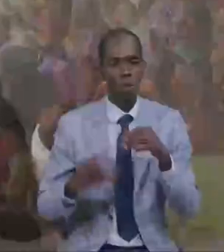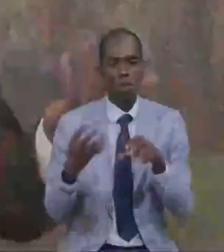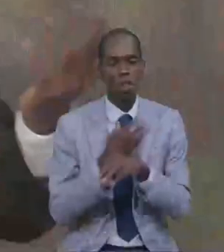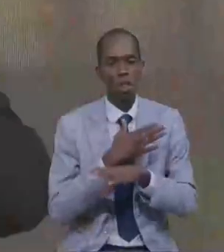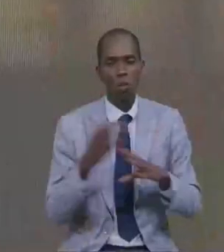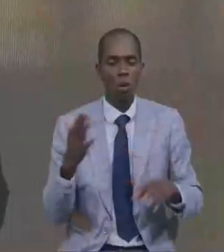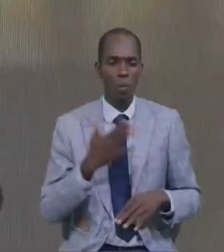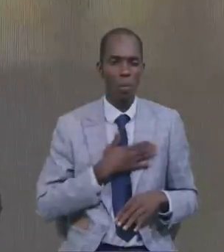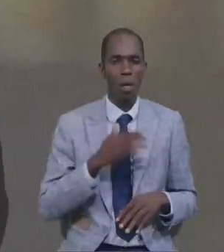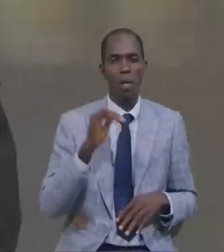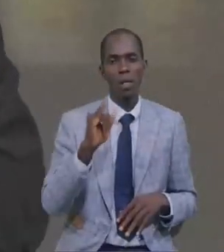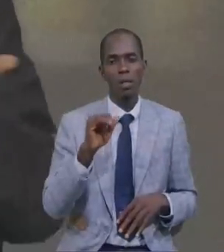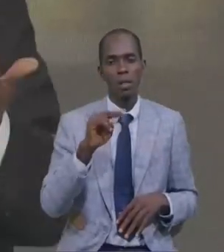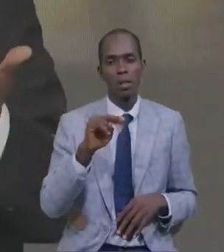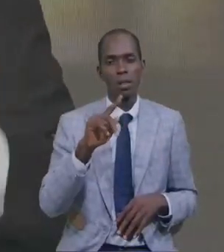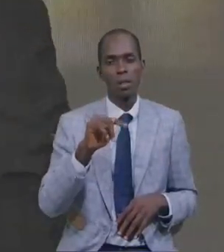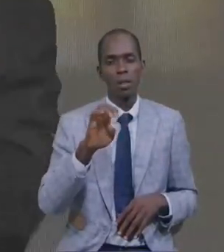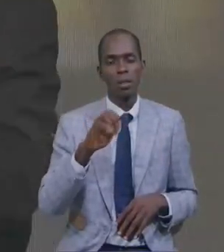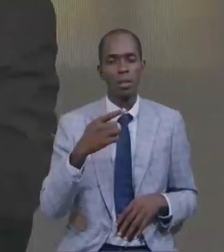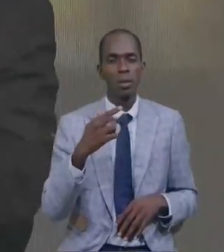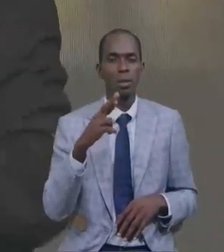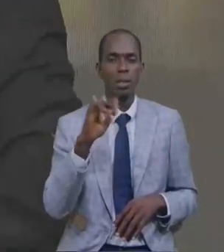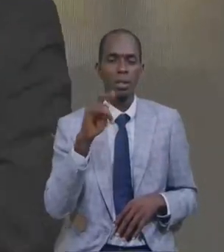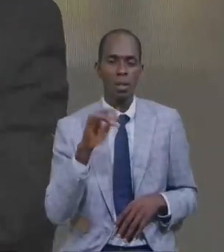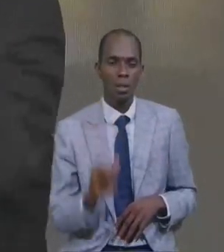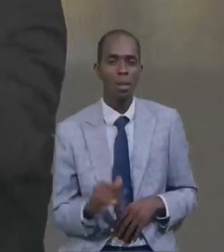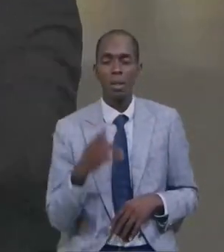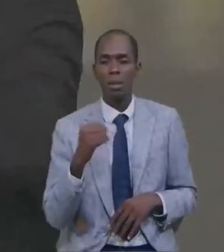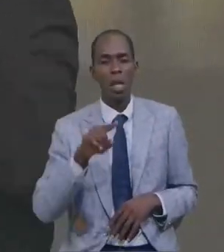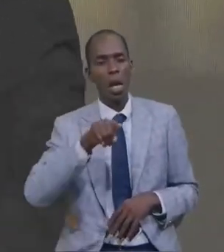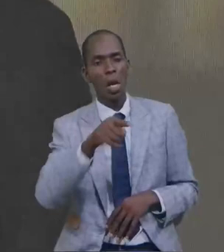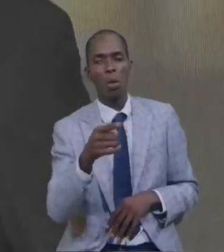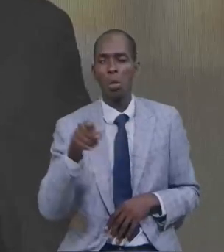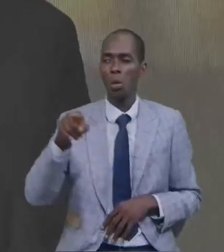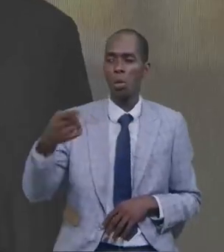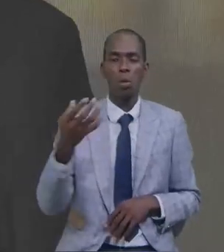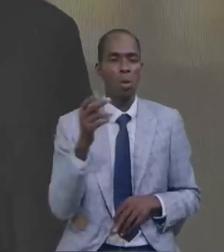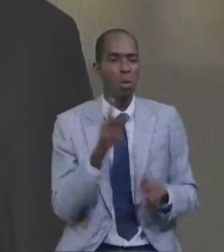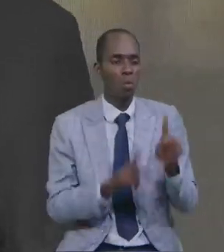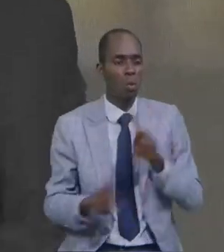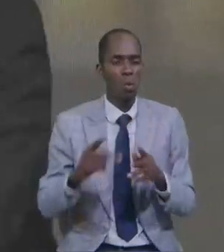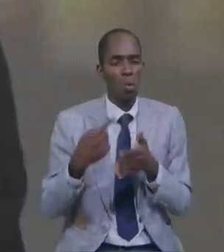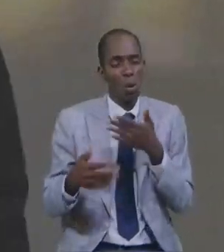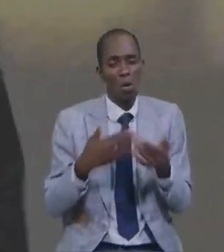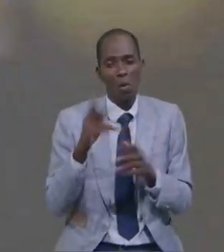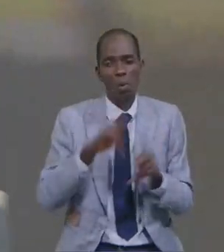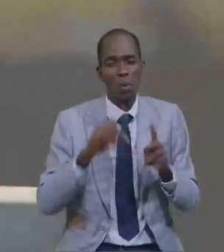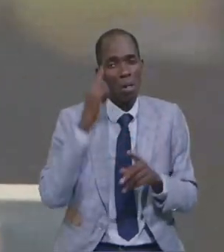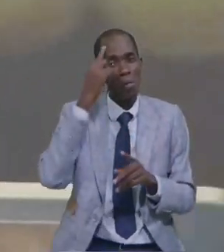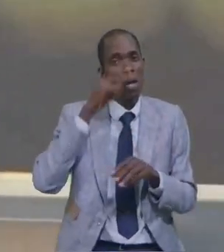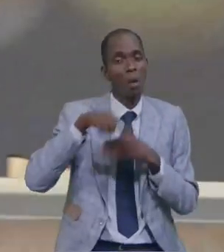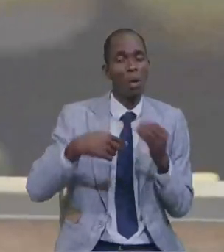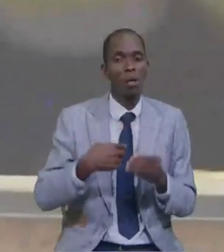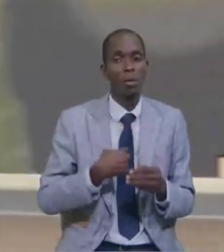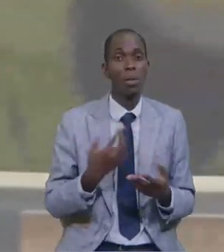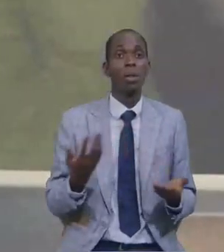importe ce qu'ils pensent de moi, cela ne va pas, d'accord. Ah, tu dis que je suis mauvais. Tu n'as pas encore vu ce que ça veut dire être mauvais. Tu dis